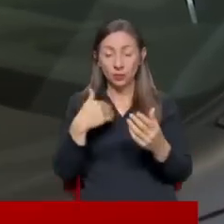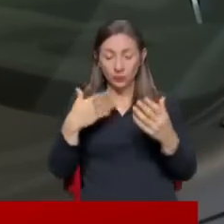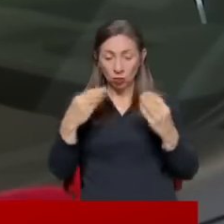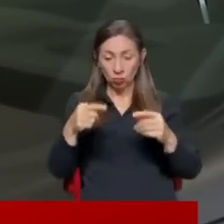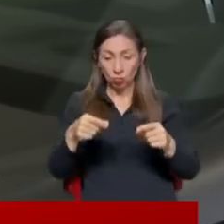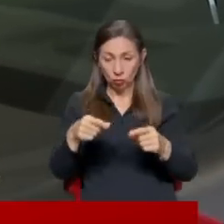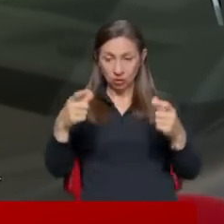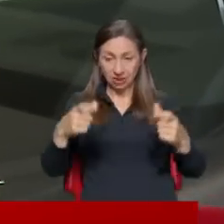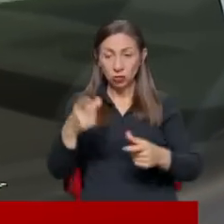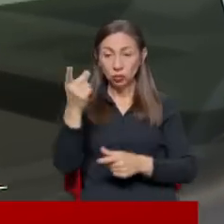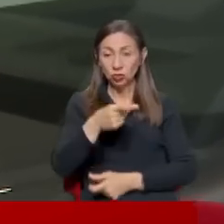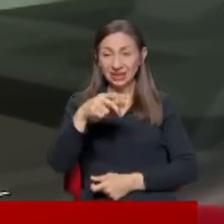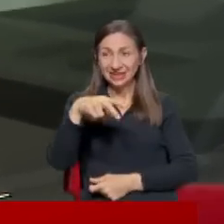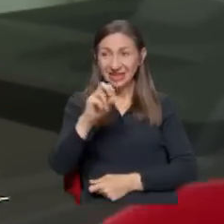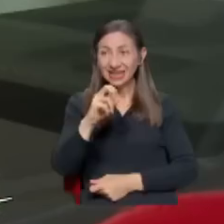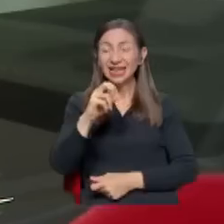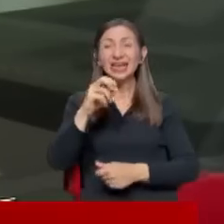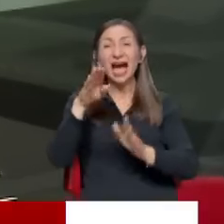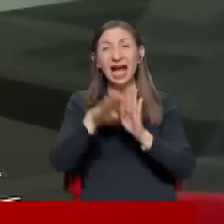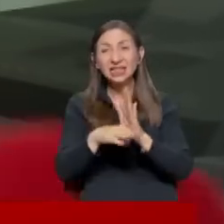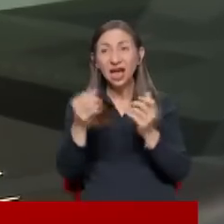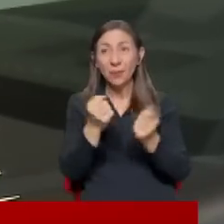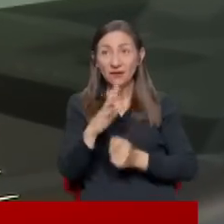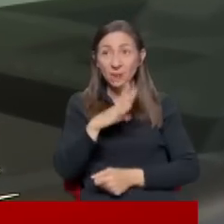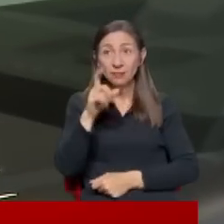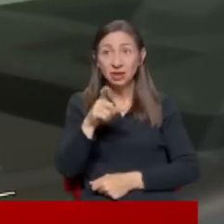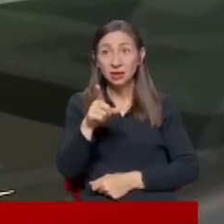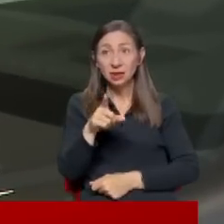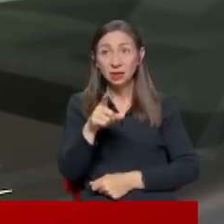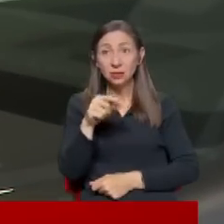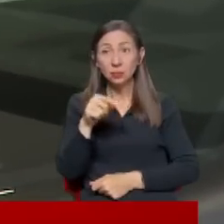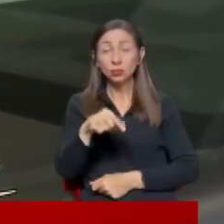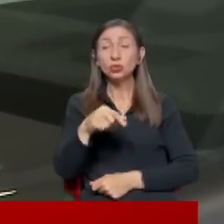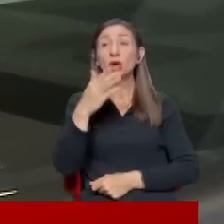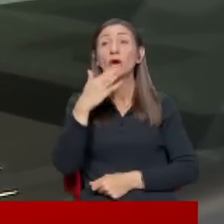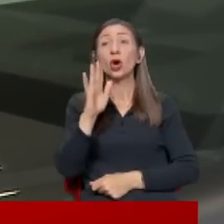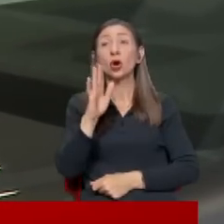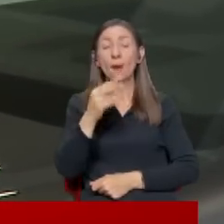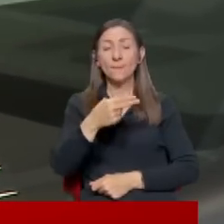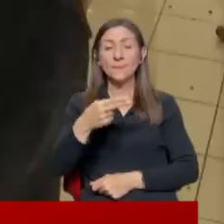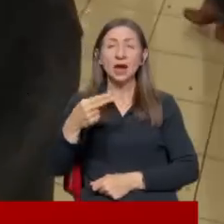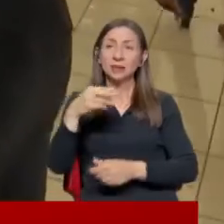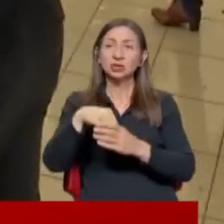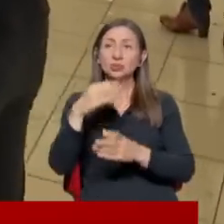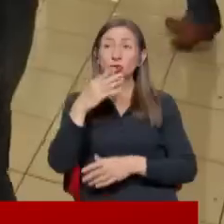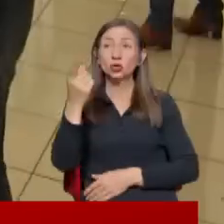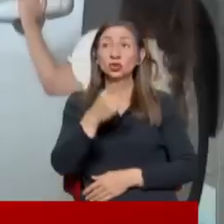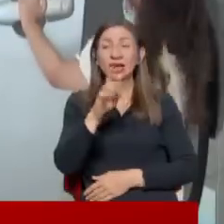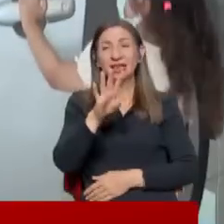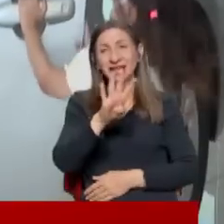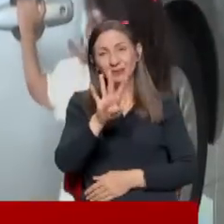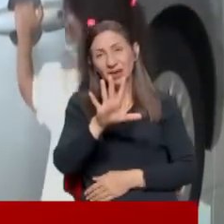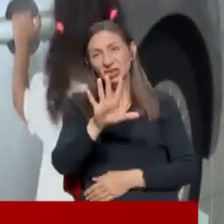bu bayide %80'lik dilimin altında araç var mı? Bu bayide yok. Markamızda da yok.